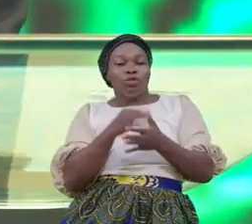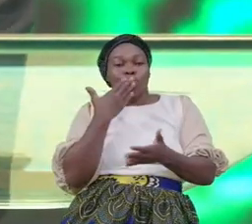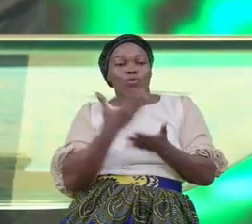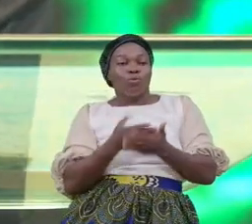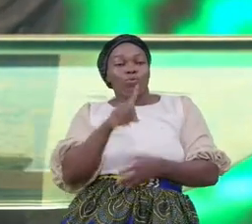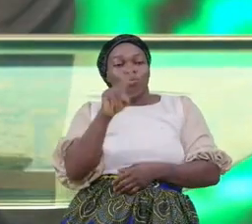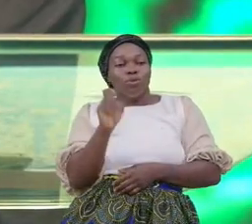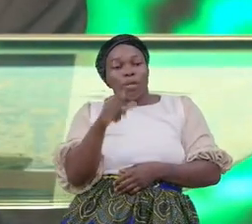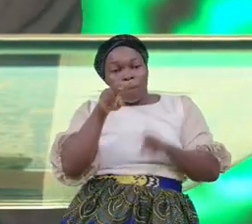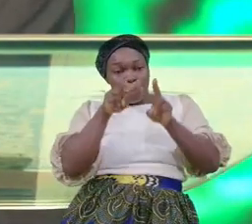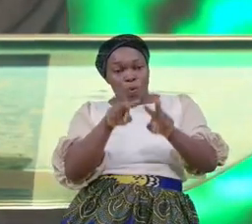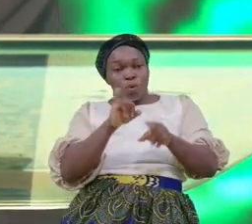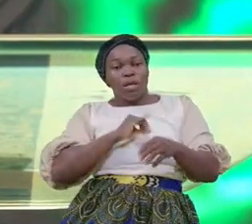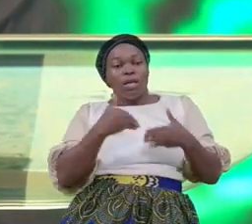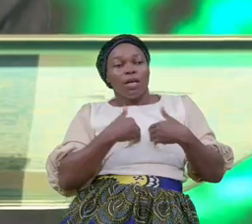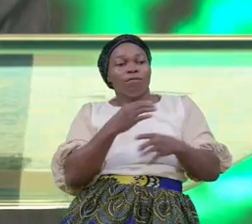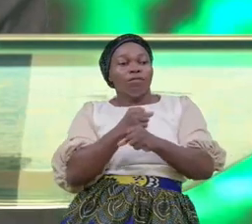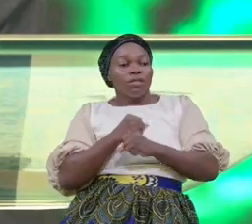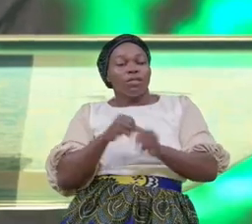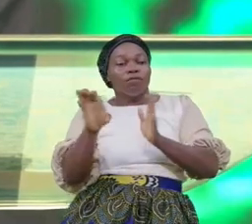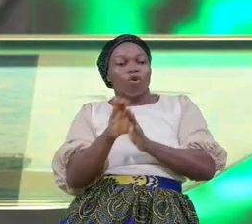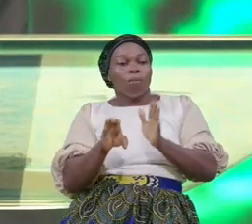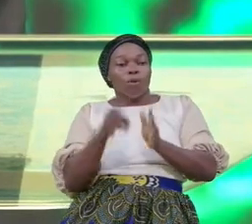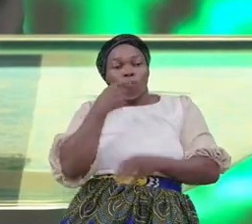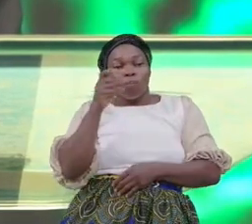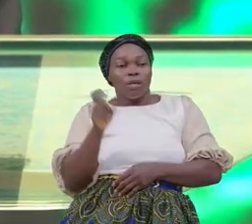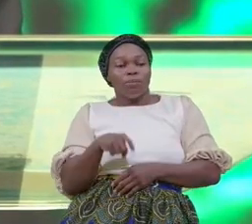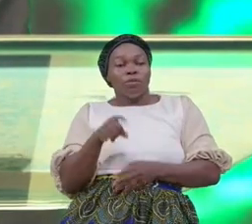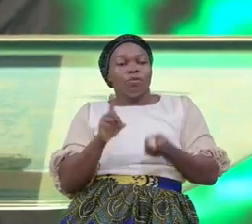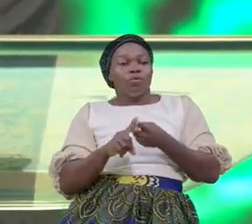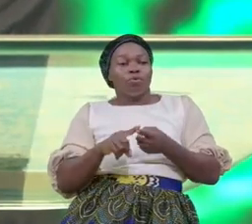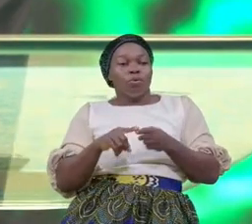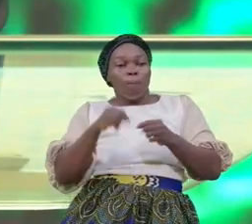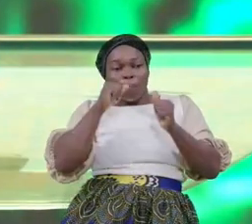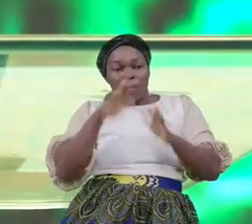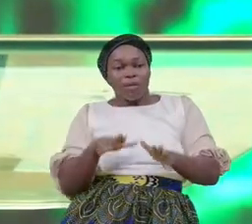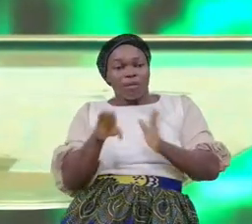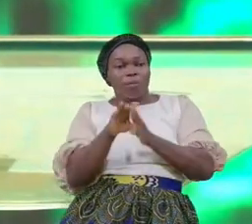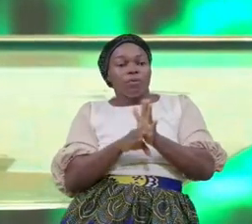pas? Voici, j'ai reçu l'ordre de bénir.